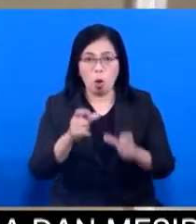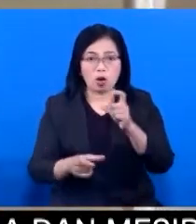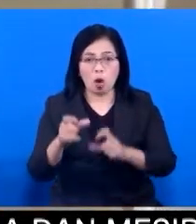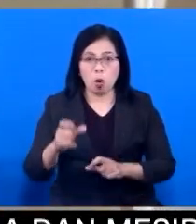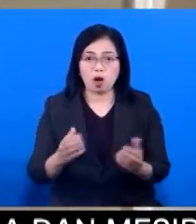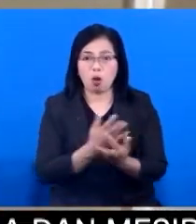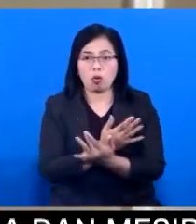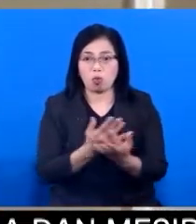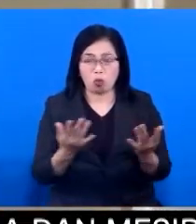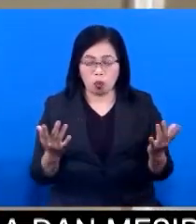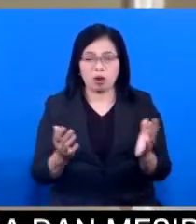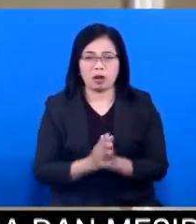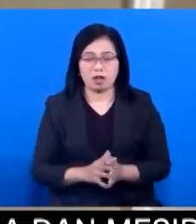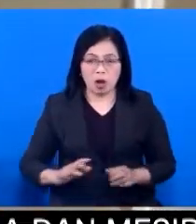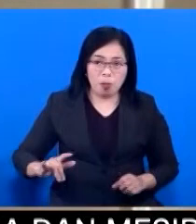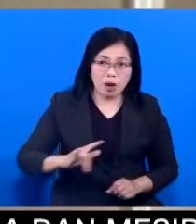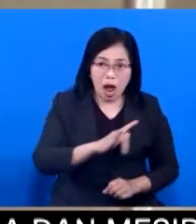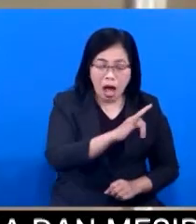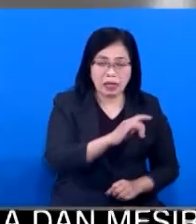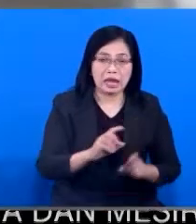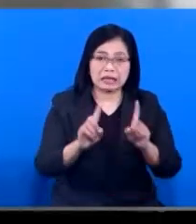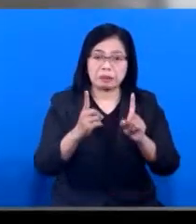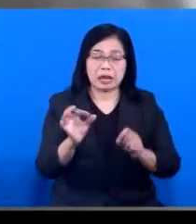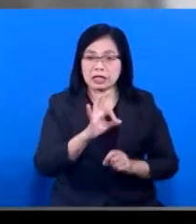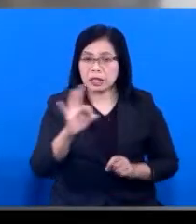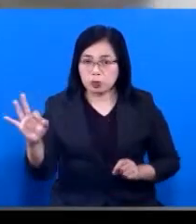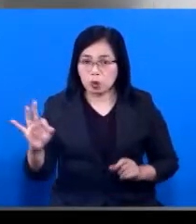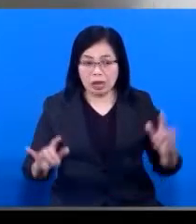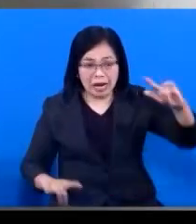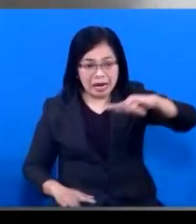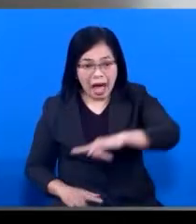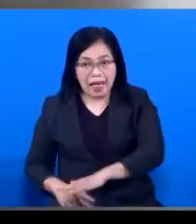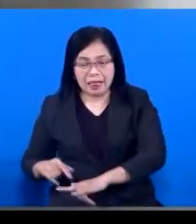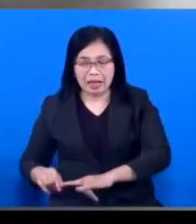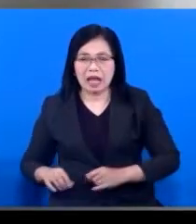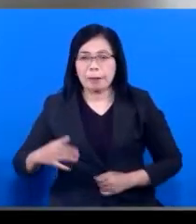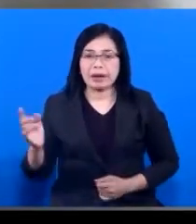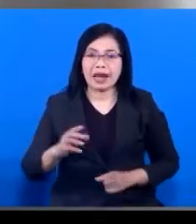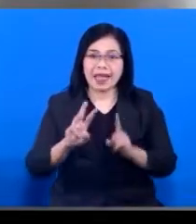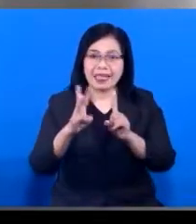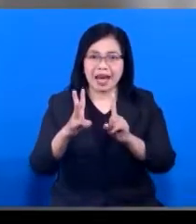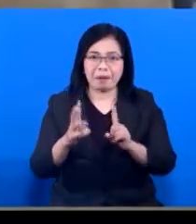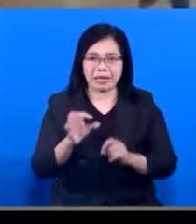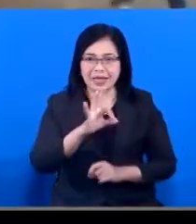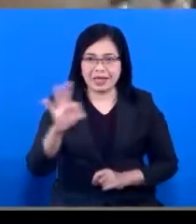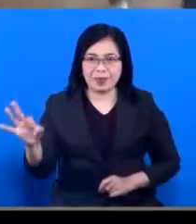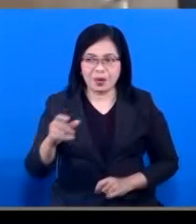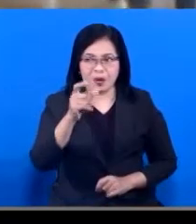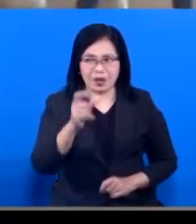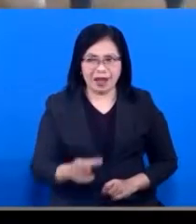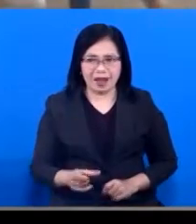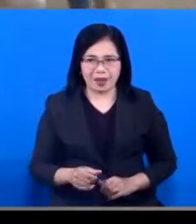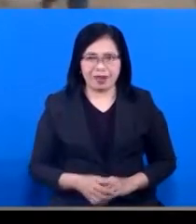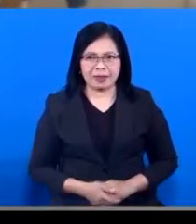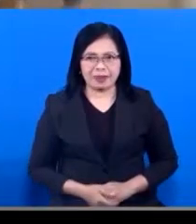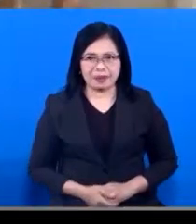sekitar 11.000 orang, sementara arus balik atau kedatangan mencapai lebih dari 13.000 orang. Menurut Stakeholder Relation Manager PT Angkasa